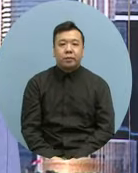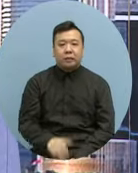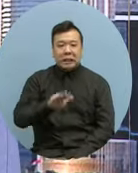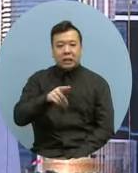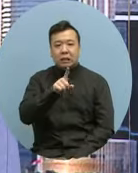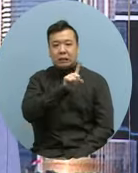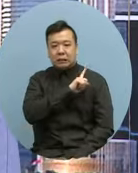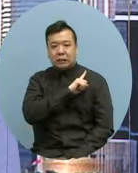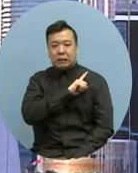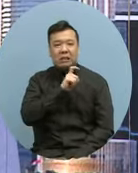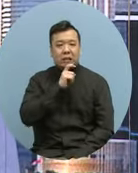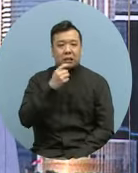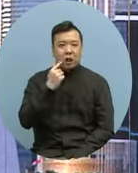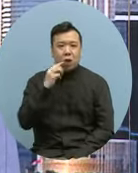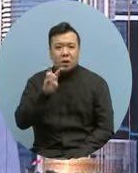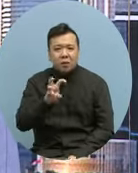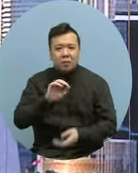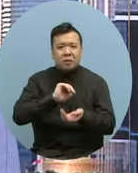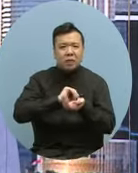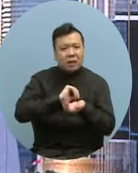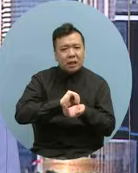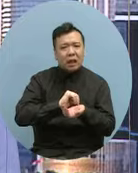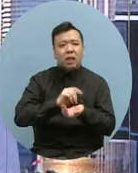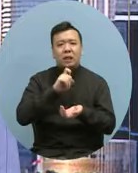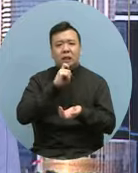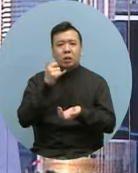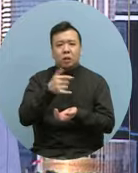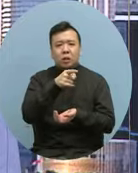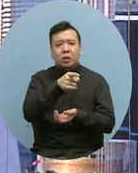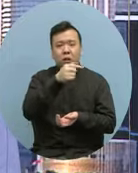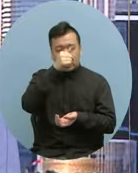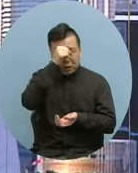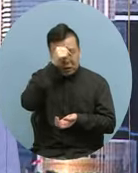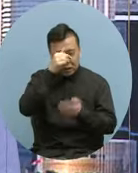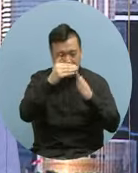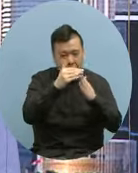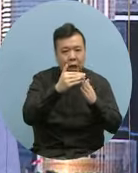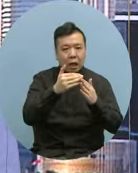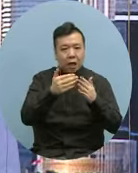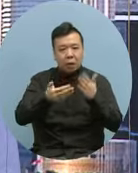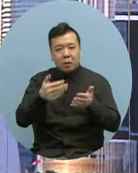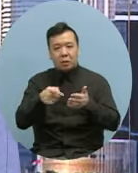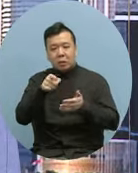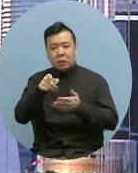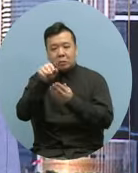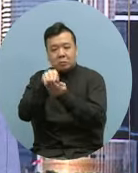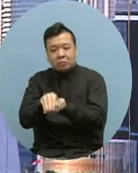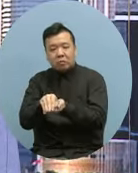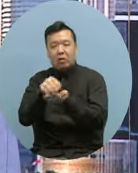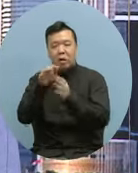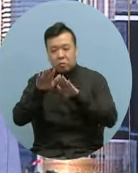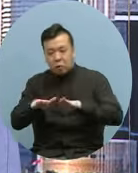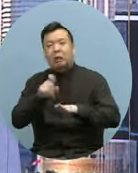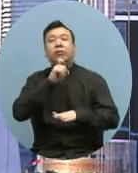係佢都有啲糖尿啊嗰啲，咁所以咧都有去過當地嘅診所啊，同埋去過啲撞位啊咁